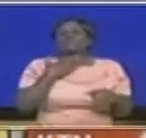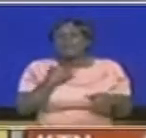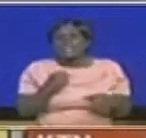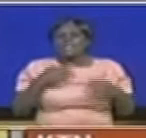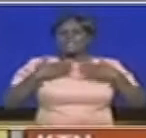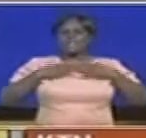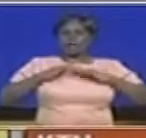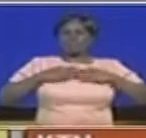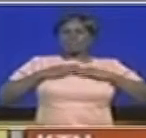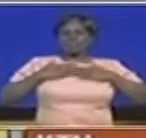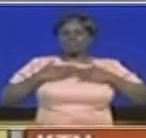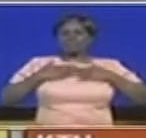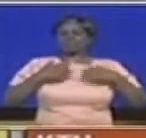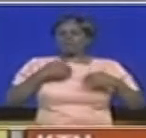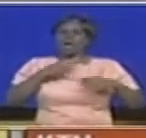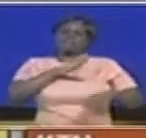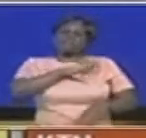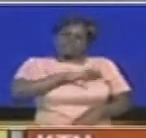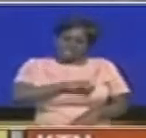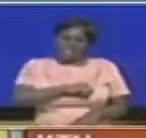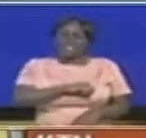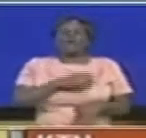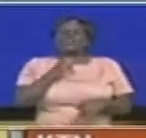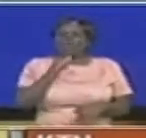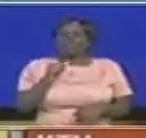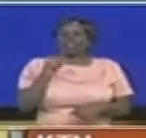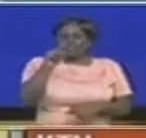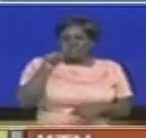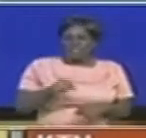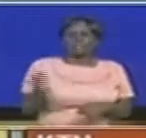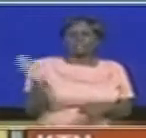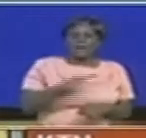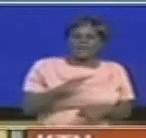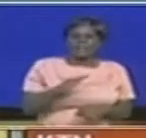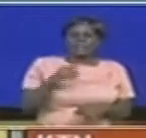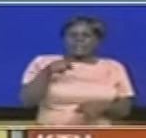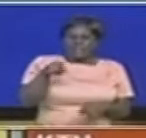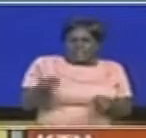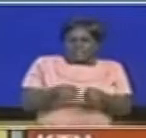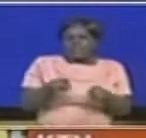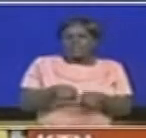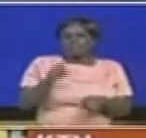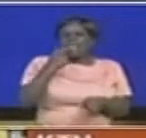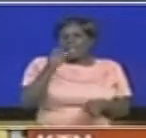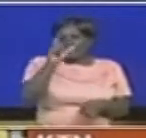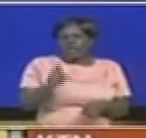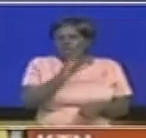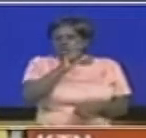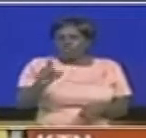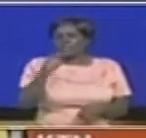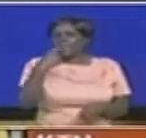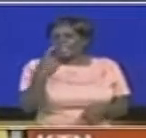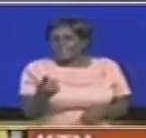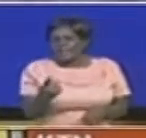Samburu kutulia na kukatiza nia ya kulipiza kisasi. Ni kauli iliyoshikiliwa na shirika la msalaba mwekundu. Kulingana na shirika hilo,